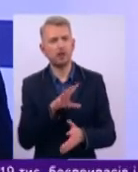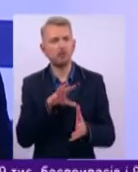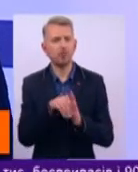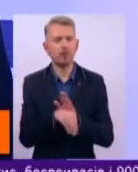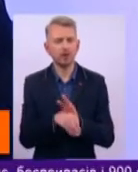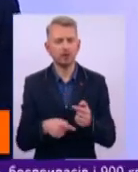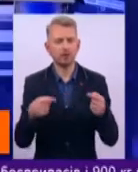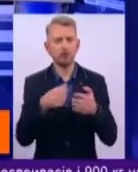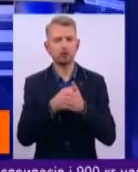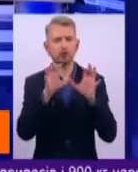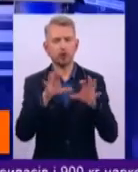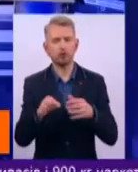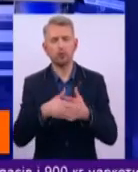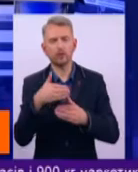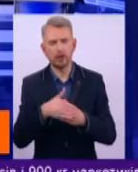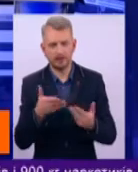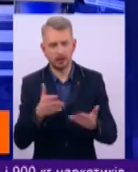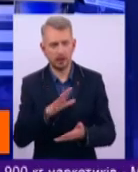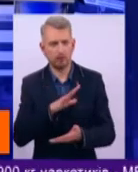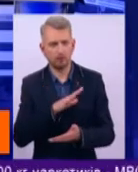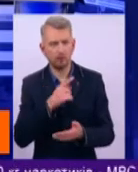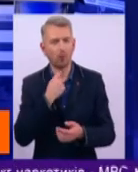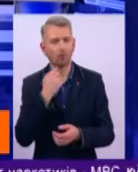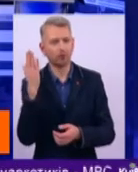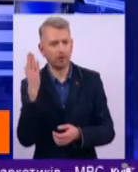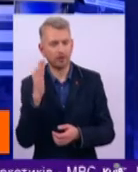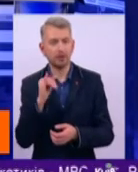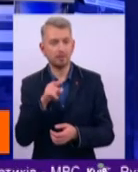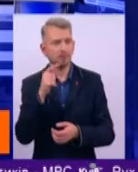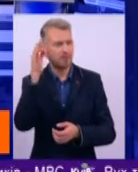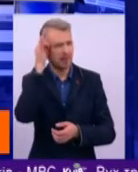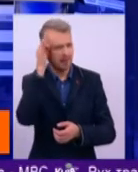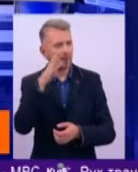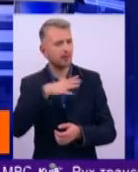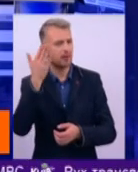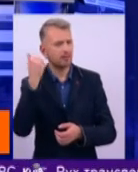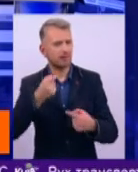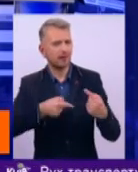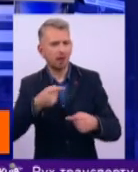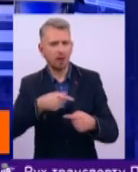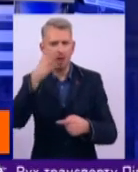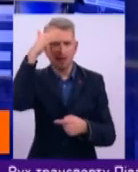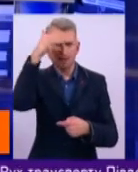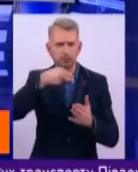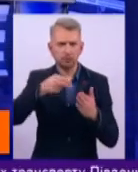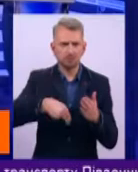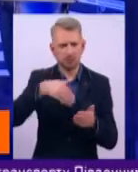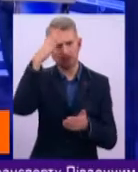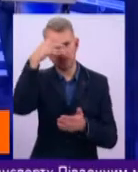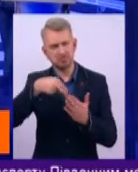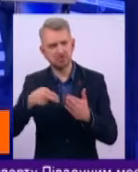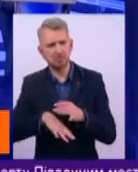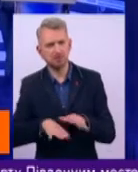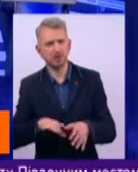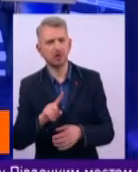впроваджений відповідно до закону про санкції, який був проголосований. І пам'ятаєте, тоді були дискусії, Трамп підпише, Трамп не підпише,